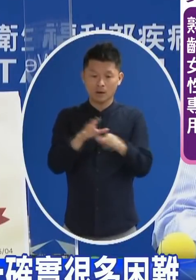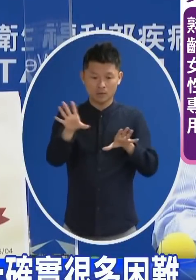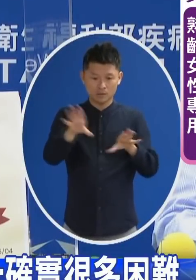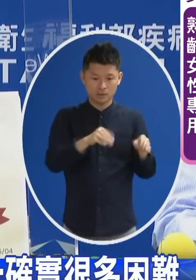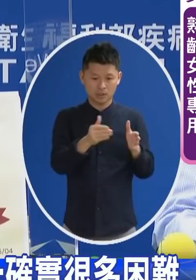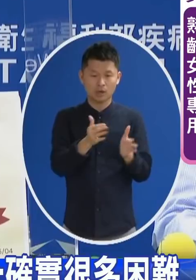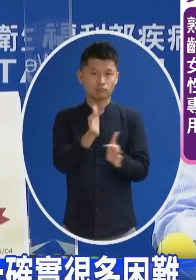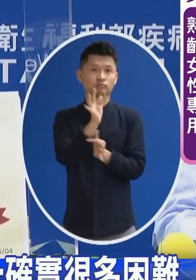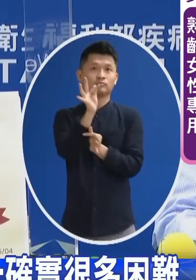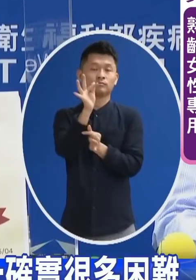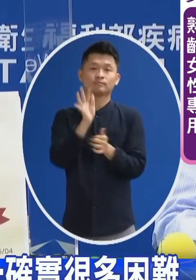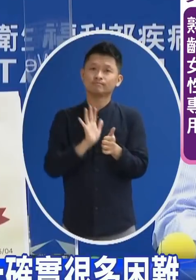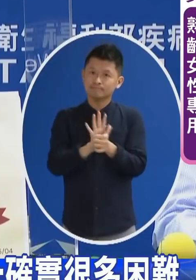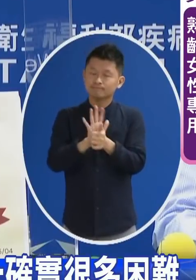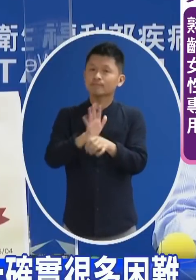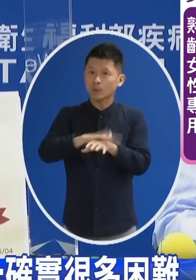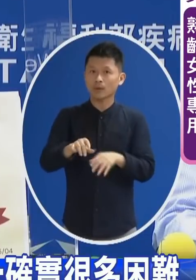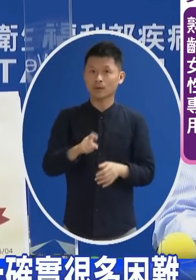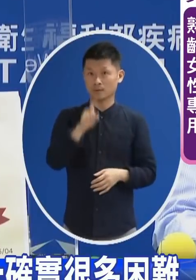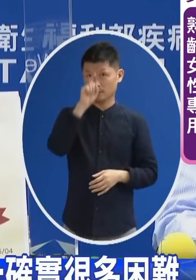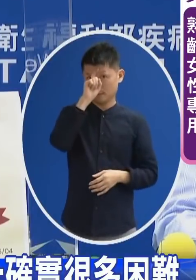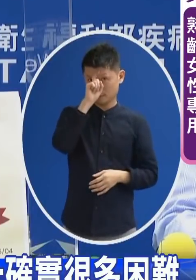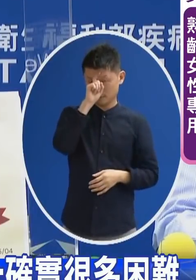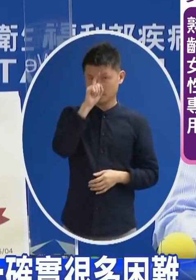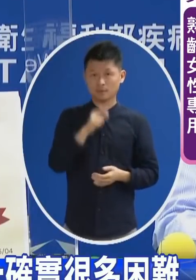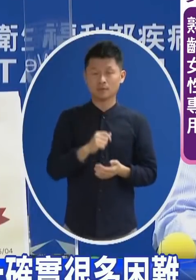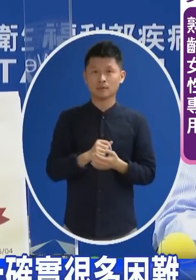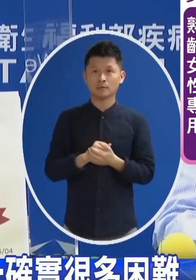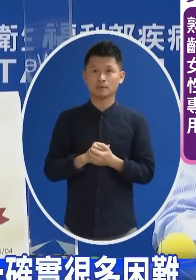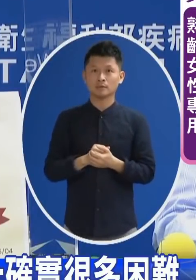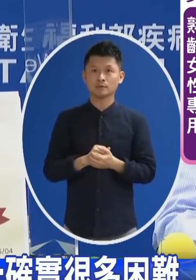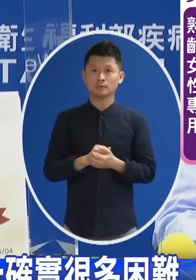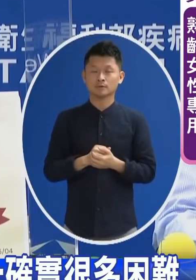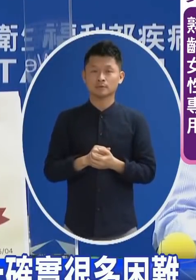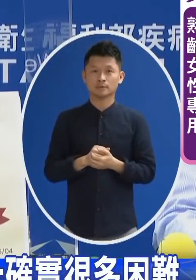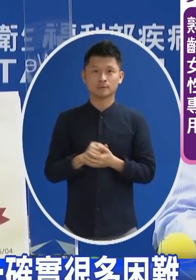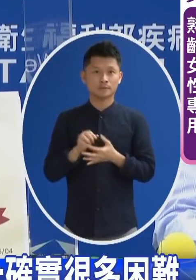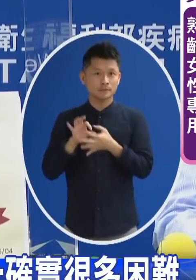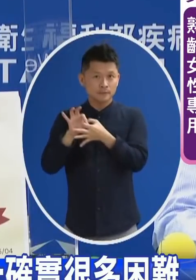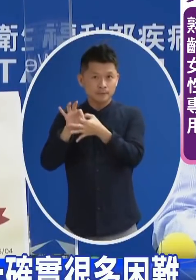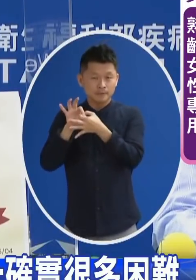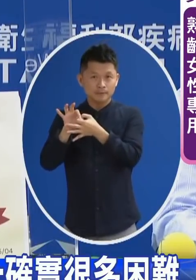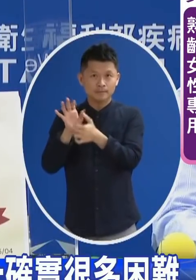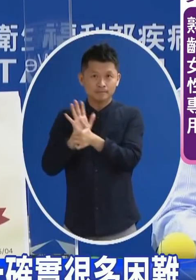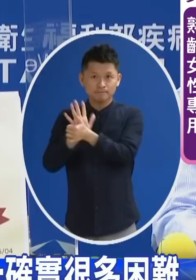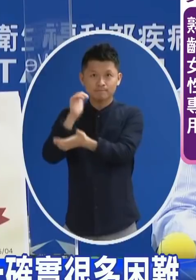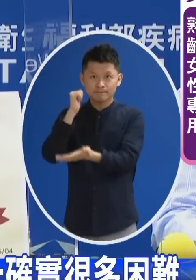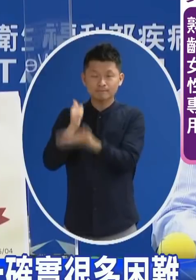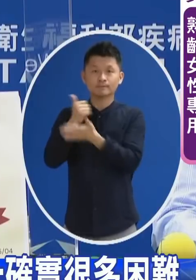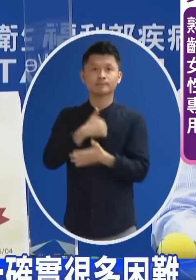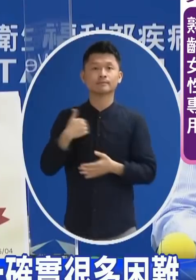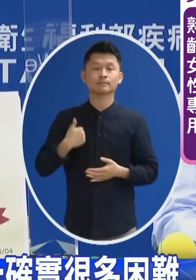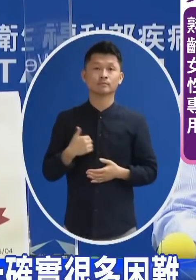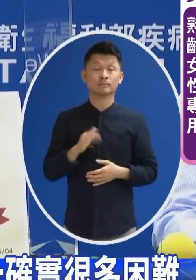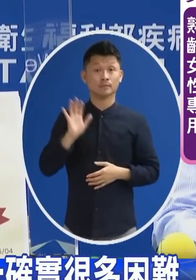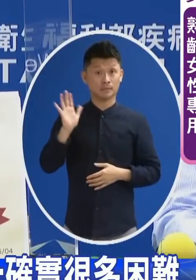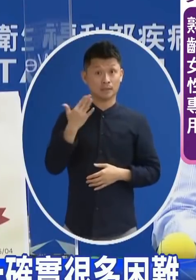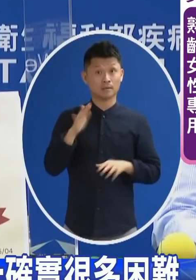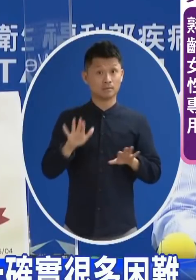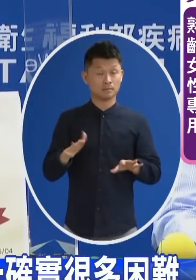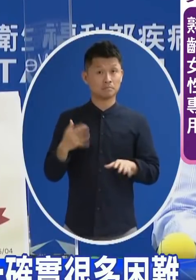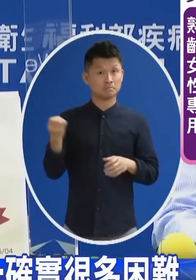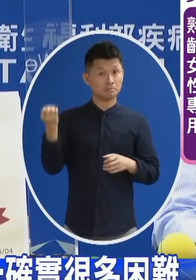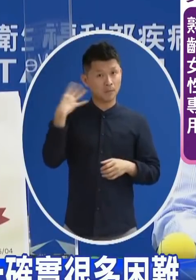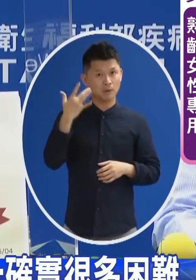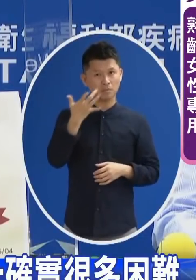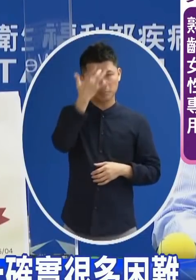帮他予以协助，好，那希望能够也有这样的一个可能的一个结果出来。不过在我知道，事实上有